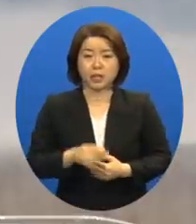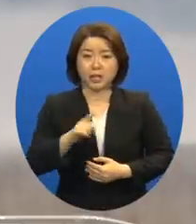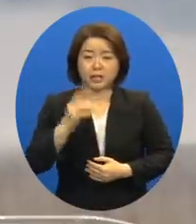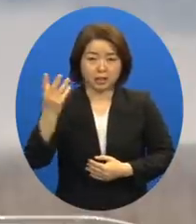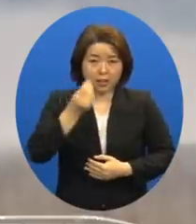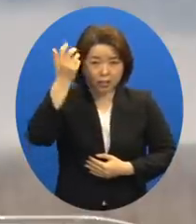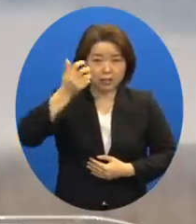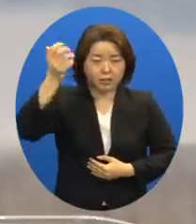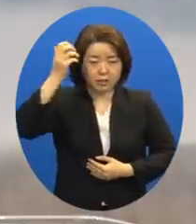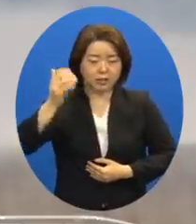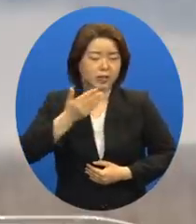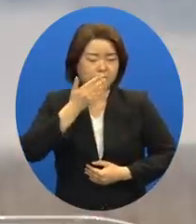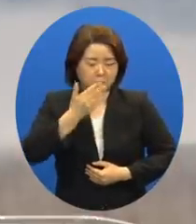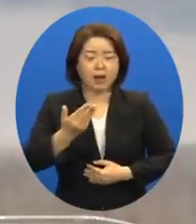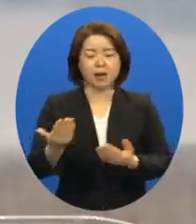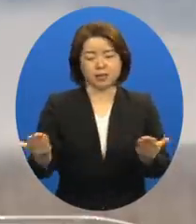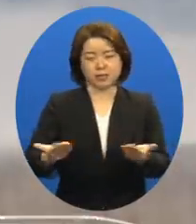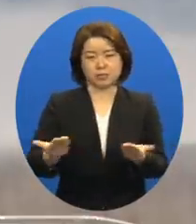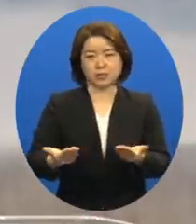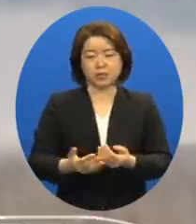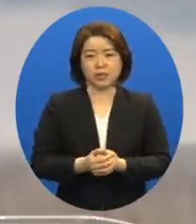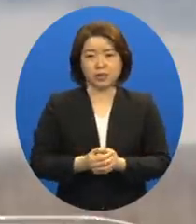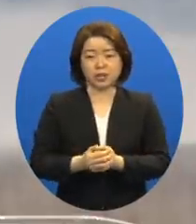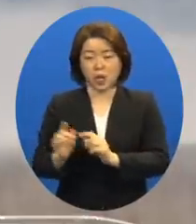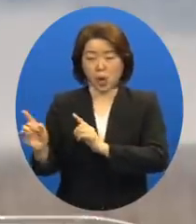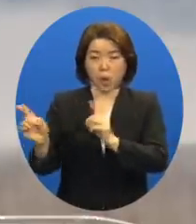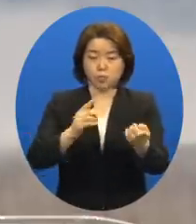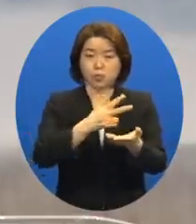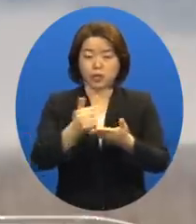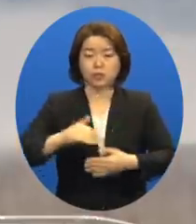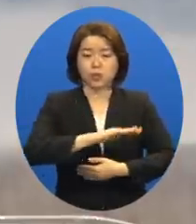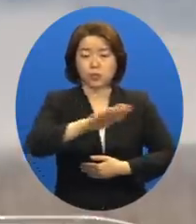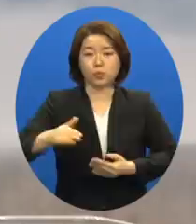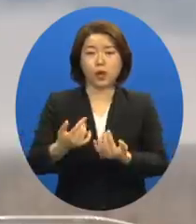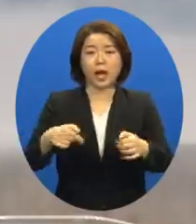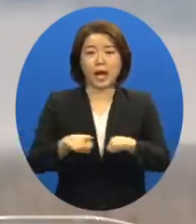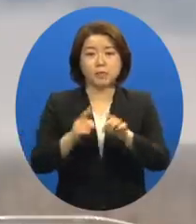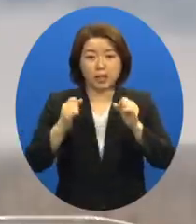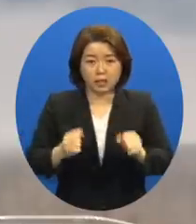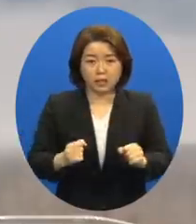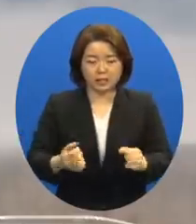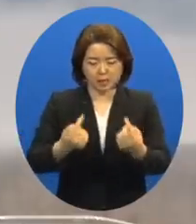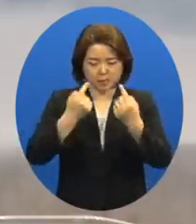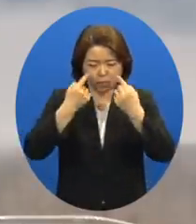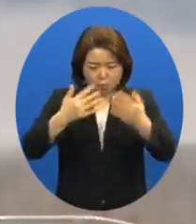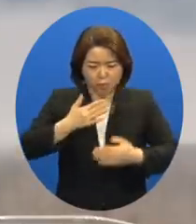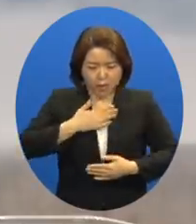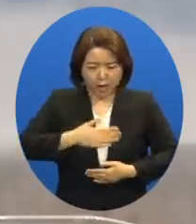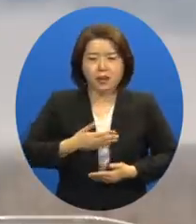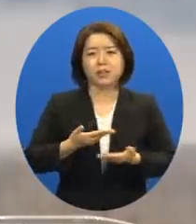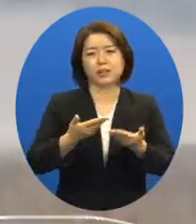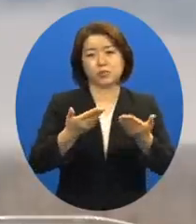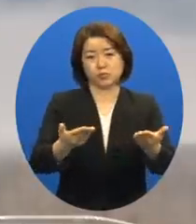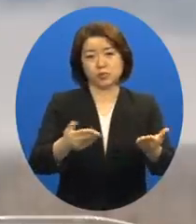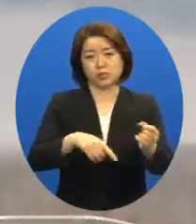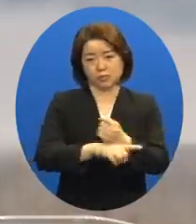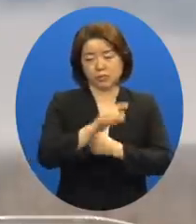성령으로 되어지는 일입니다. 부활의 주님이 우리와 함께 계시다는 것을 분명히 알게 해주시는